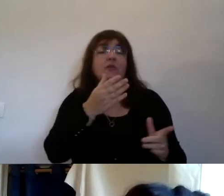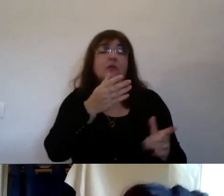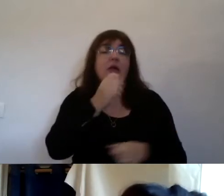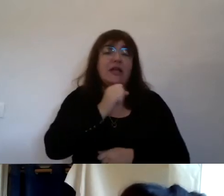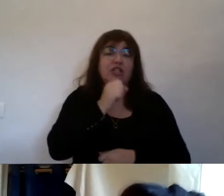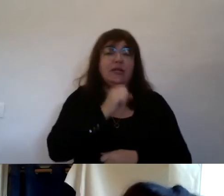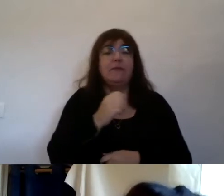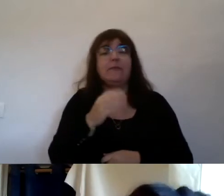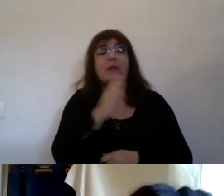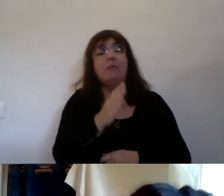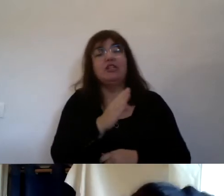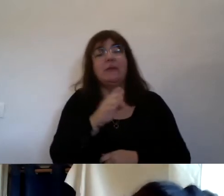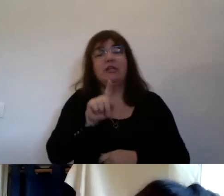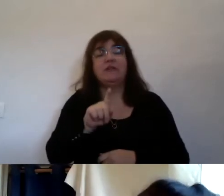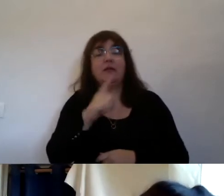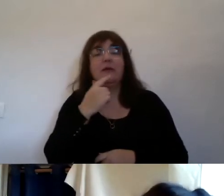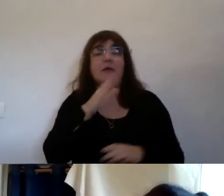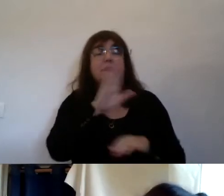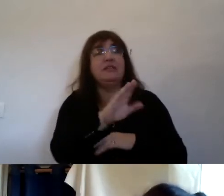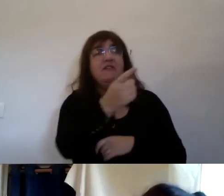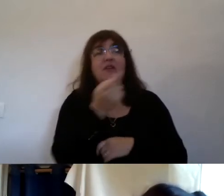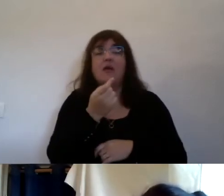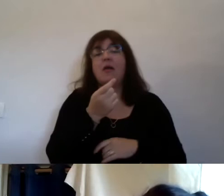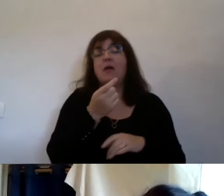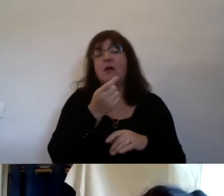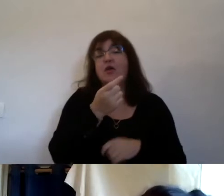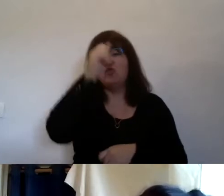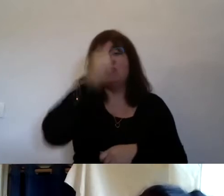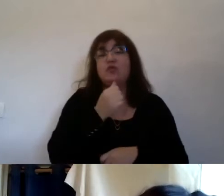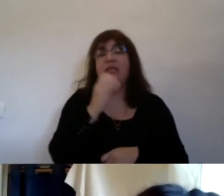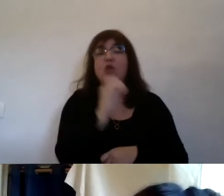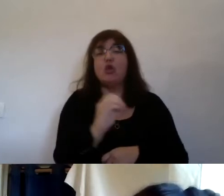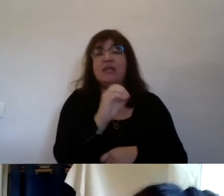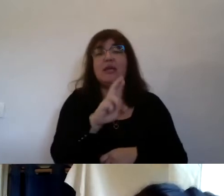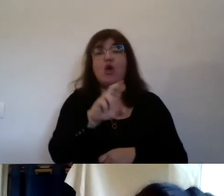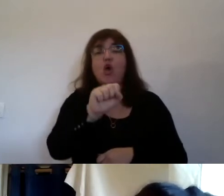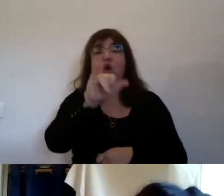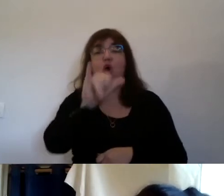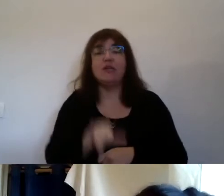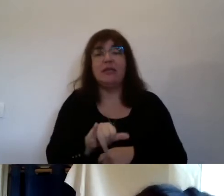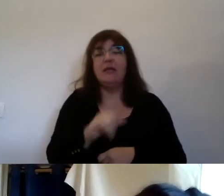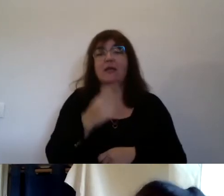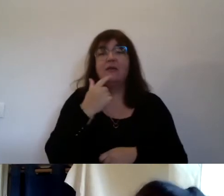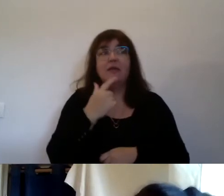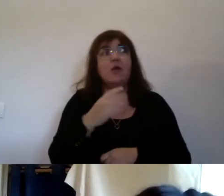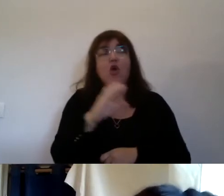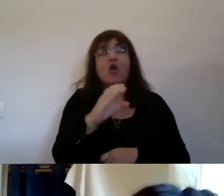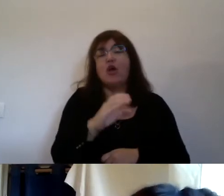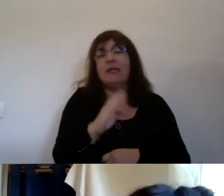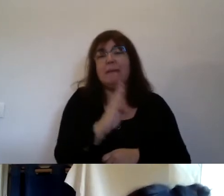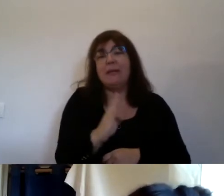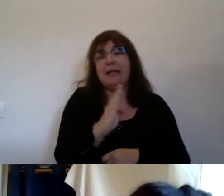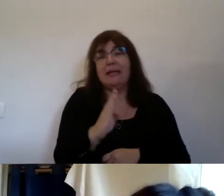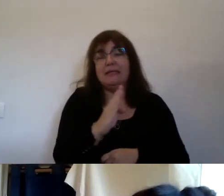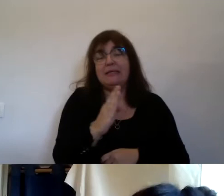questions d'accessibilité au musée d'Orsay et de l'Orangerie. Corinne Paltani, chargée de projets culturels auprès des publics empêchés à la Réunion des